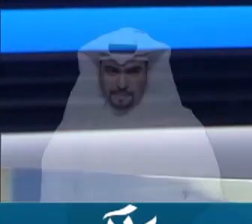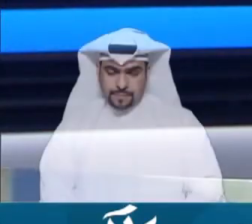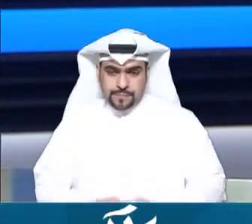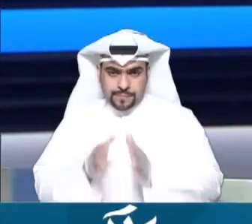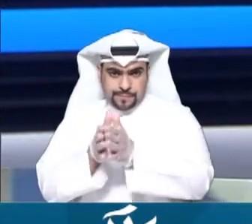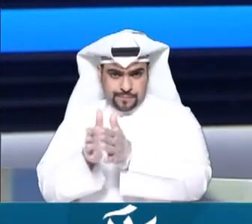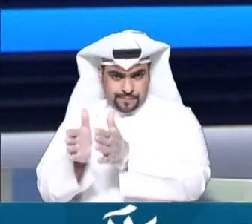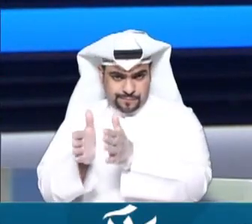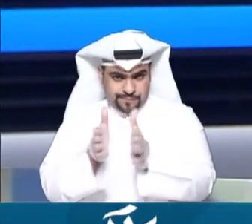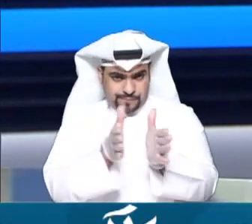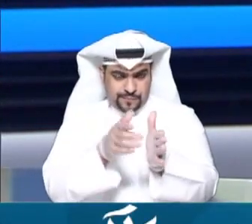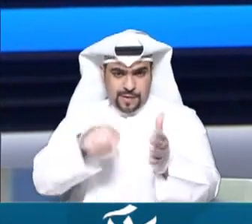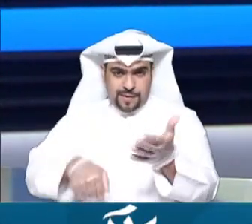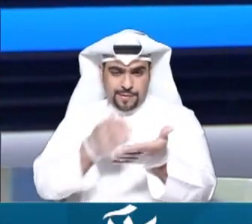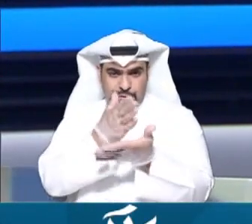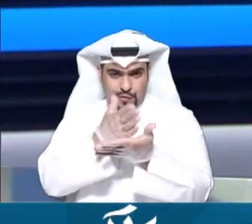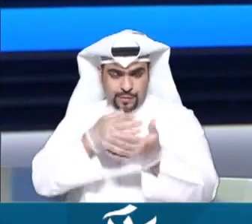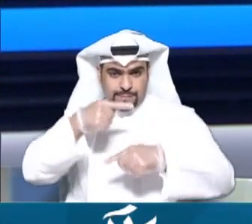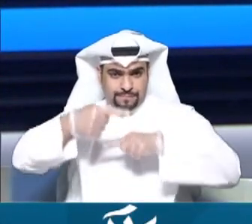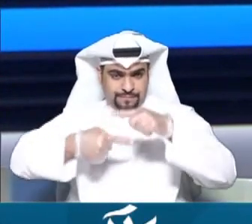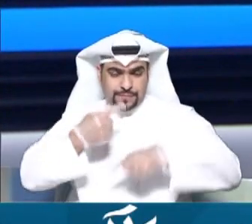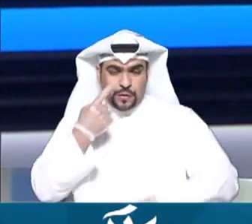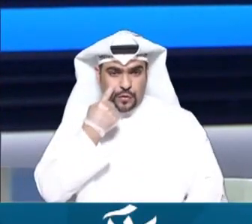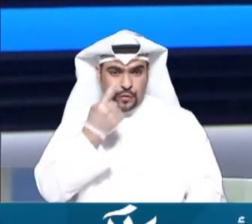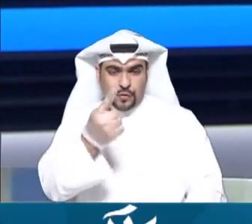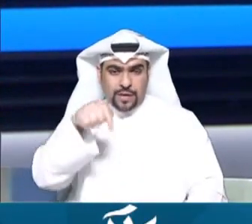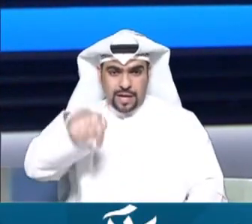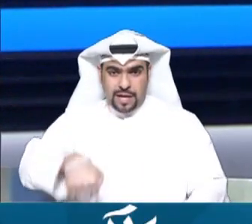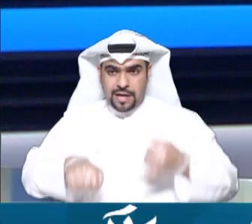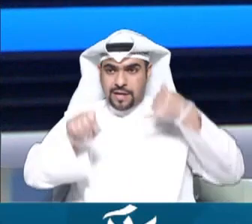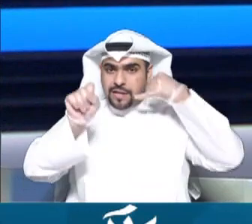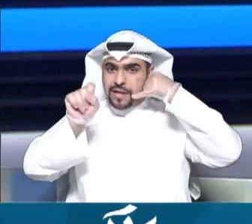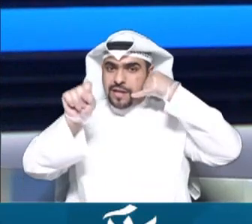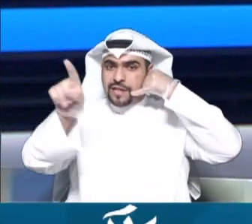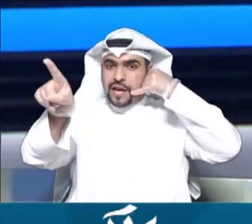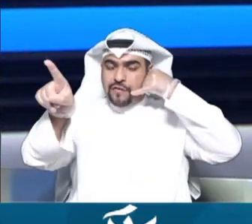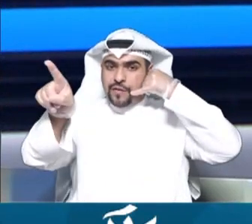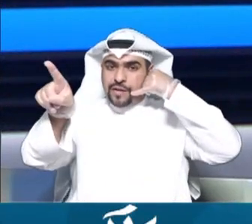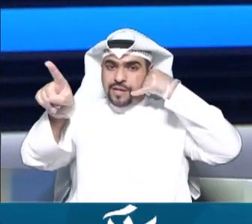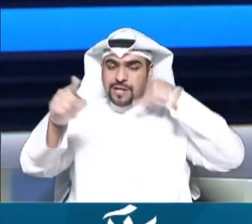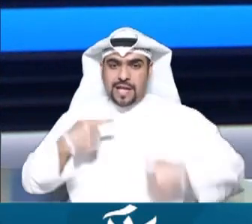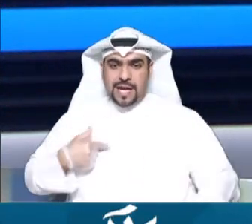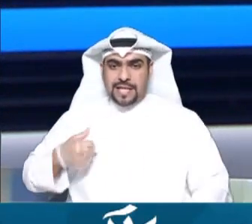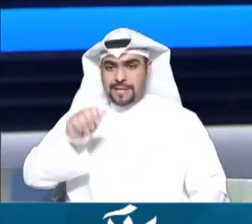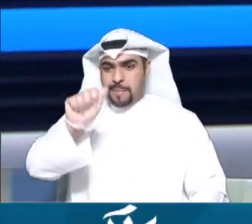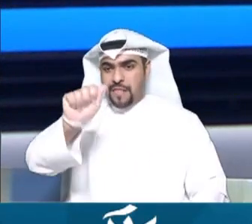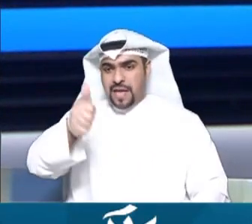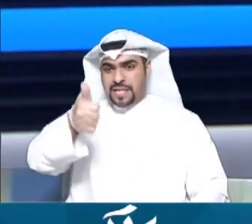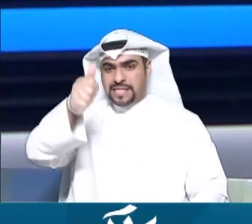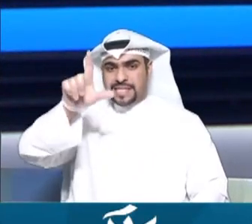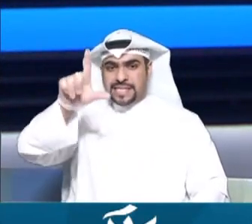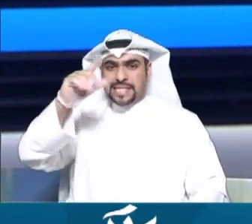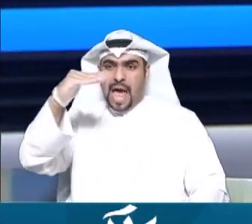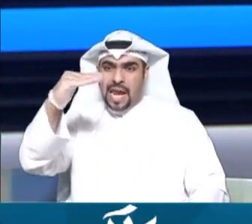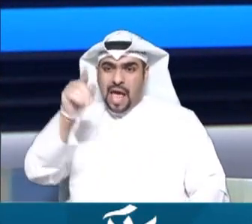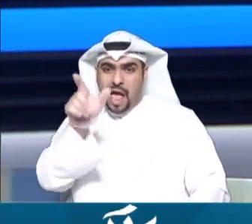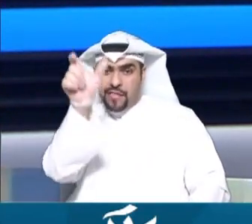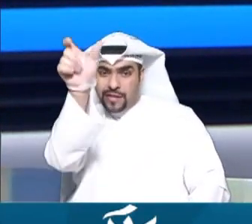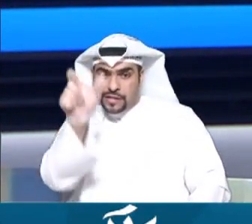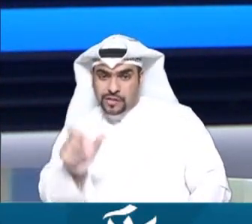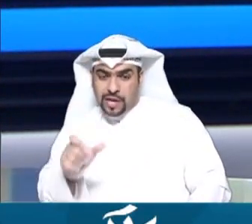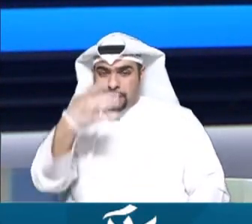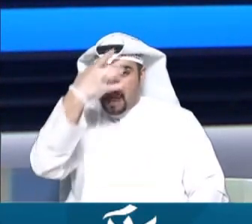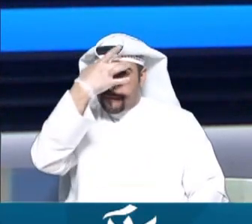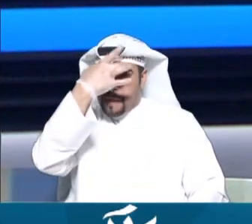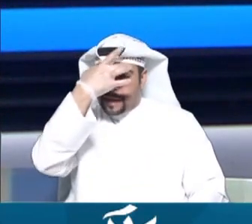نستكمل حلقتنا ونتوقف مع هذا الاتصال مع السيد صالح غضنفر، المواطن المتعافي والذي خرج من